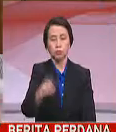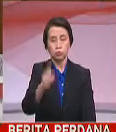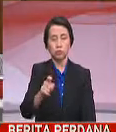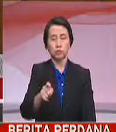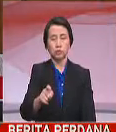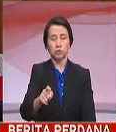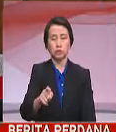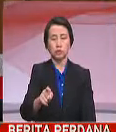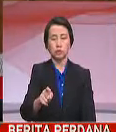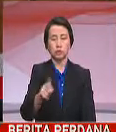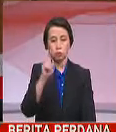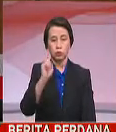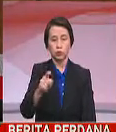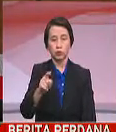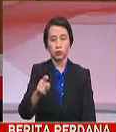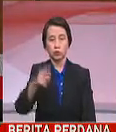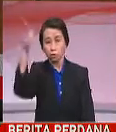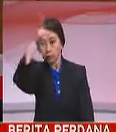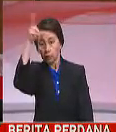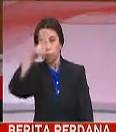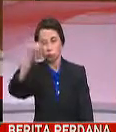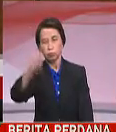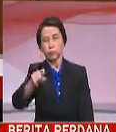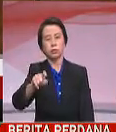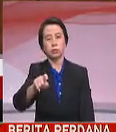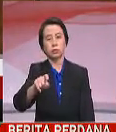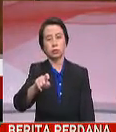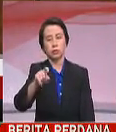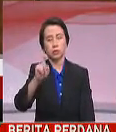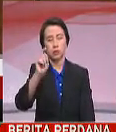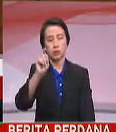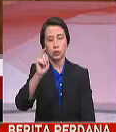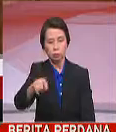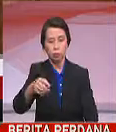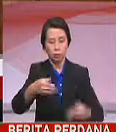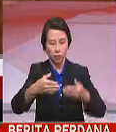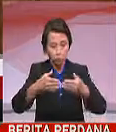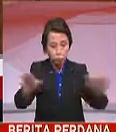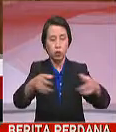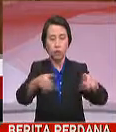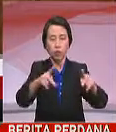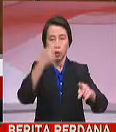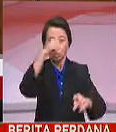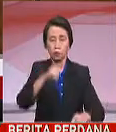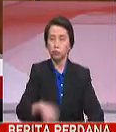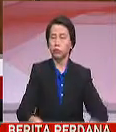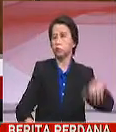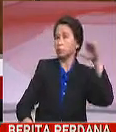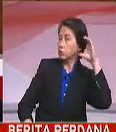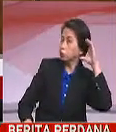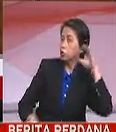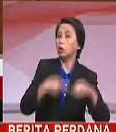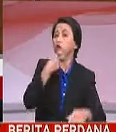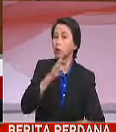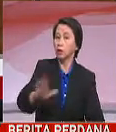buka, kerajaan harus buka peluang untuk mendengar